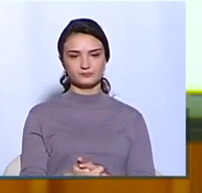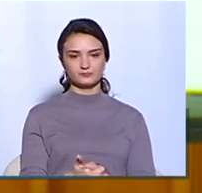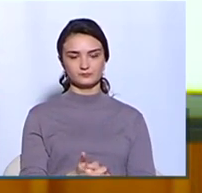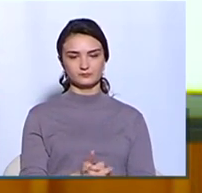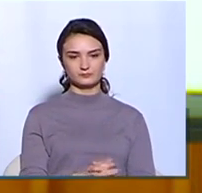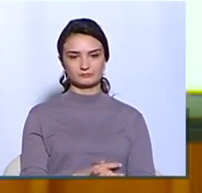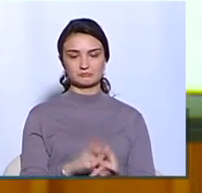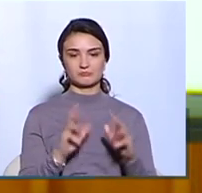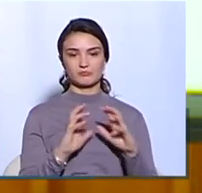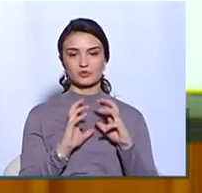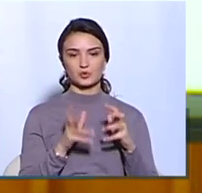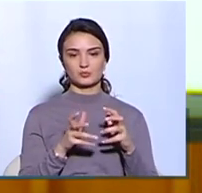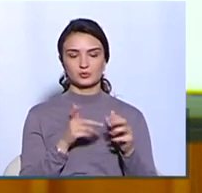მსოფლიოში